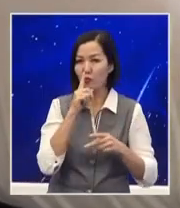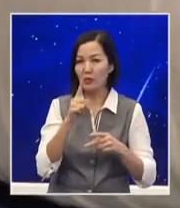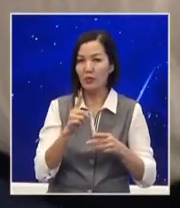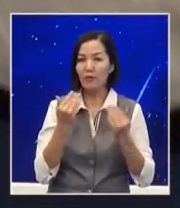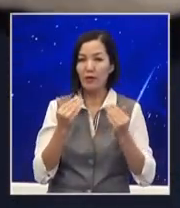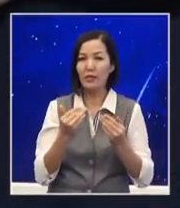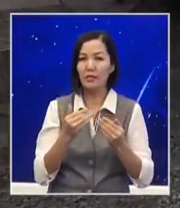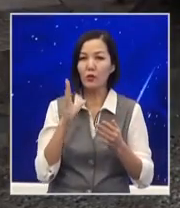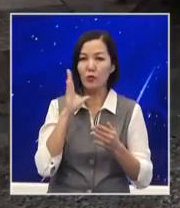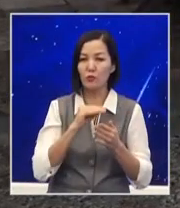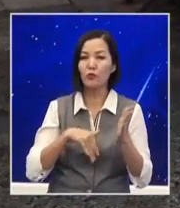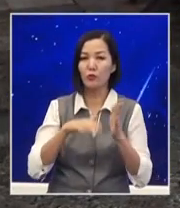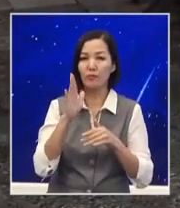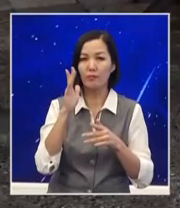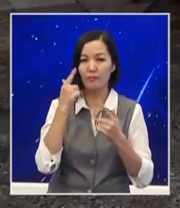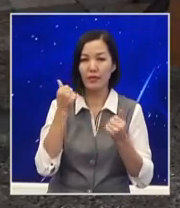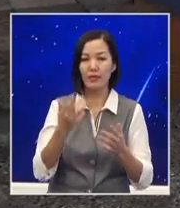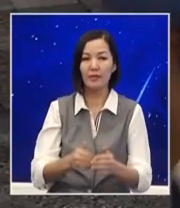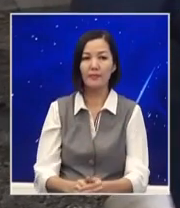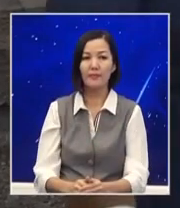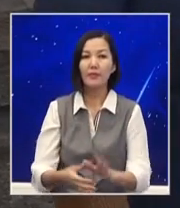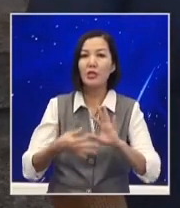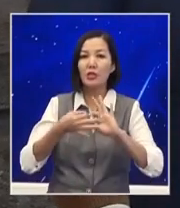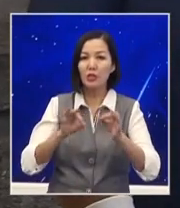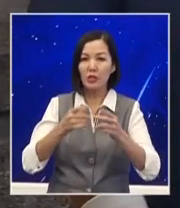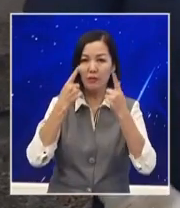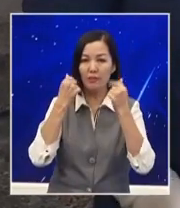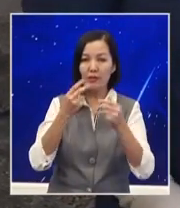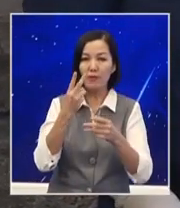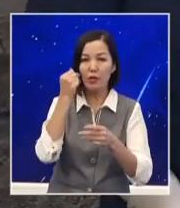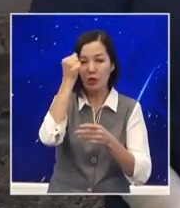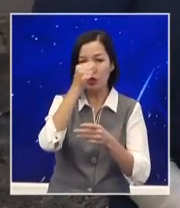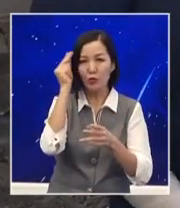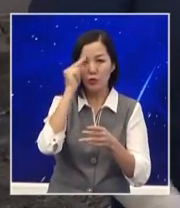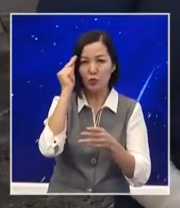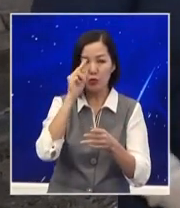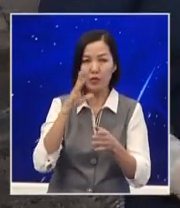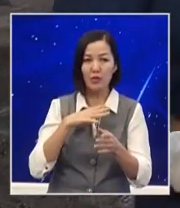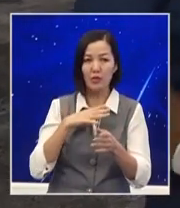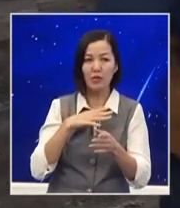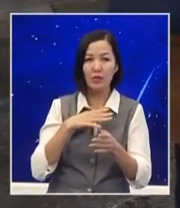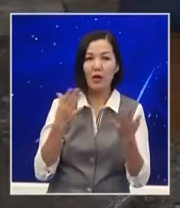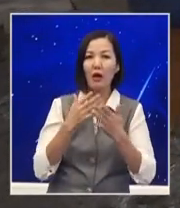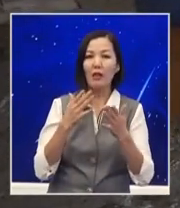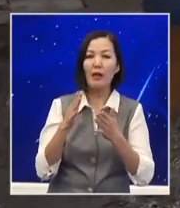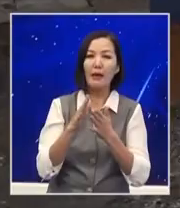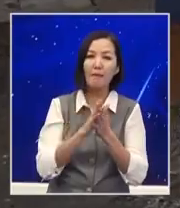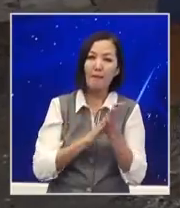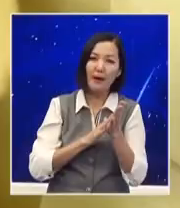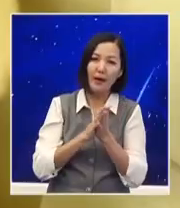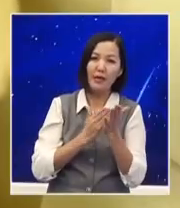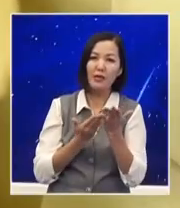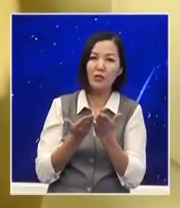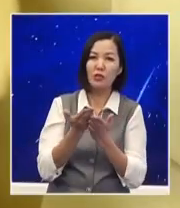білікті маман. Енді жетілдім деп айта аламын. Мысалы, 2 жыл көлемінде бізді үйретті. Жаңағы қайлай май жасау, қалай сыр